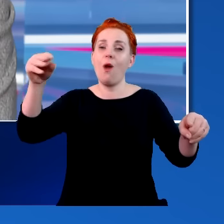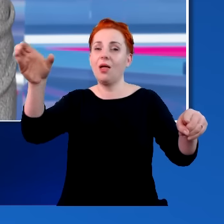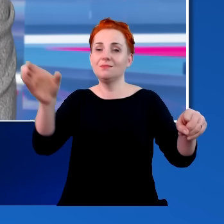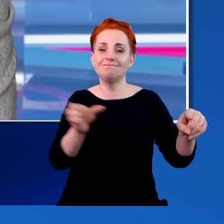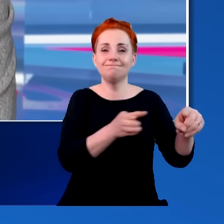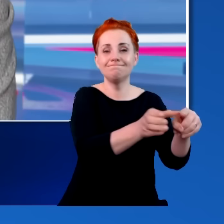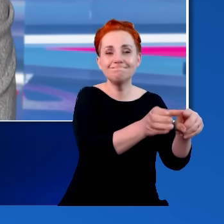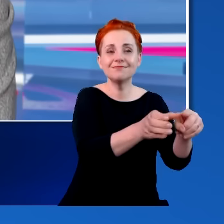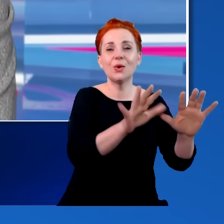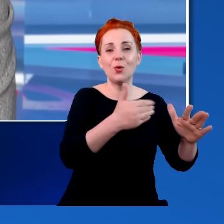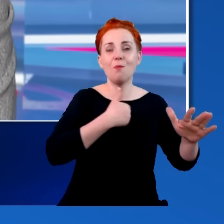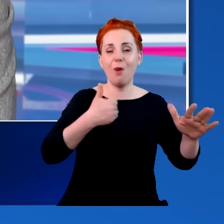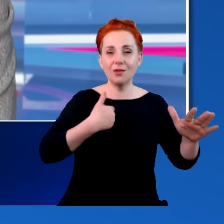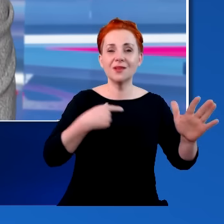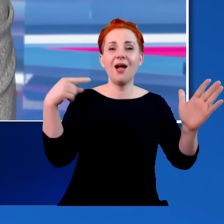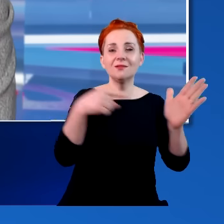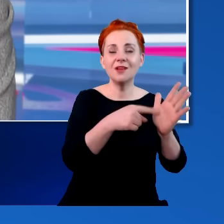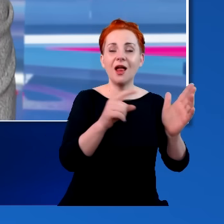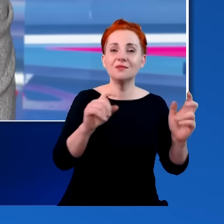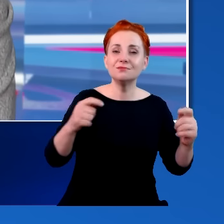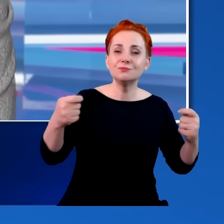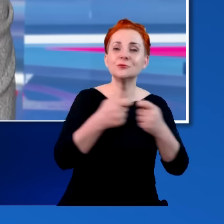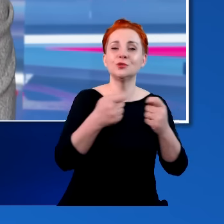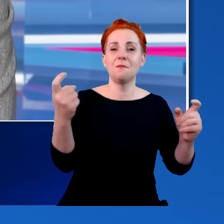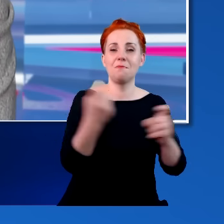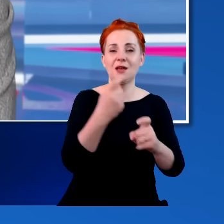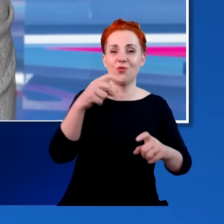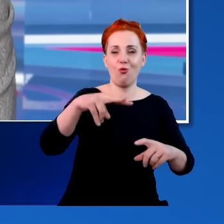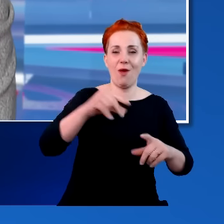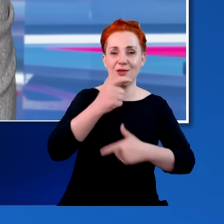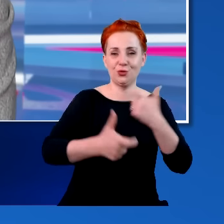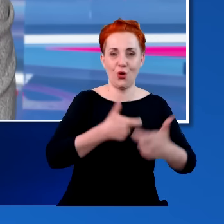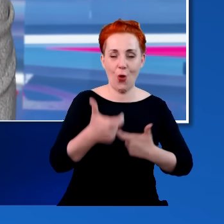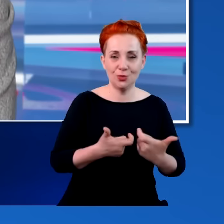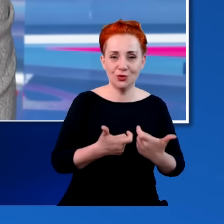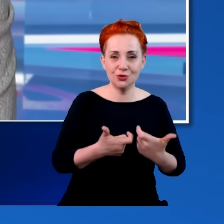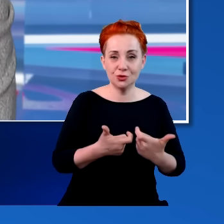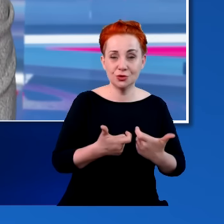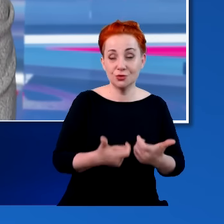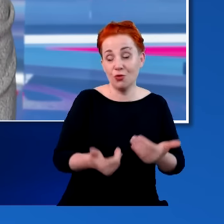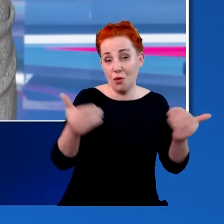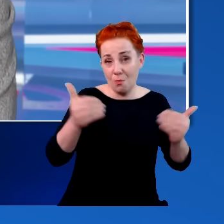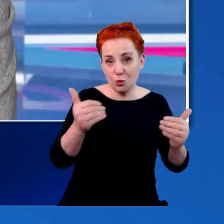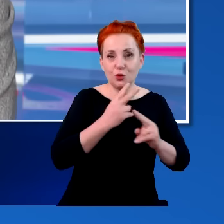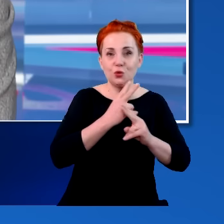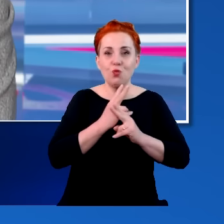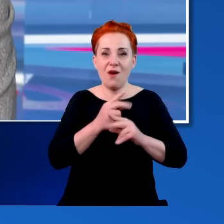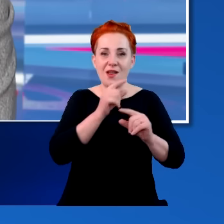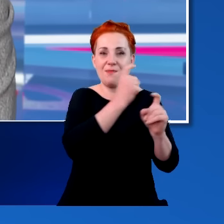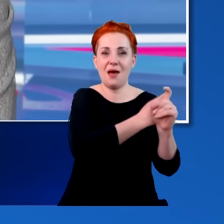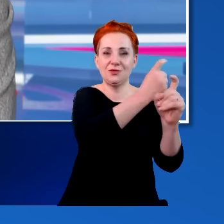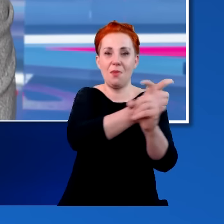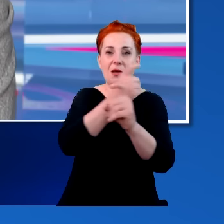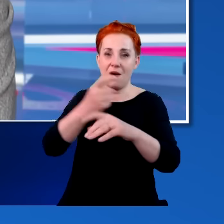żeby doprowadzić do budowy państwa europejskiego. Te mogą być zbudowane tylko na gruzach suwerennych państw narodowych. I żeby